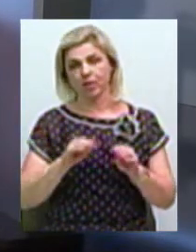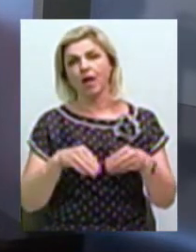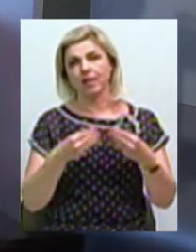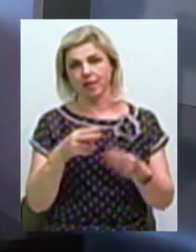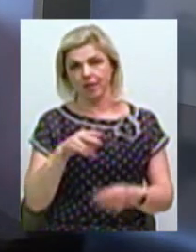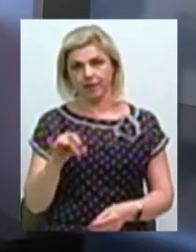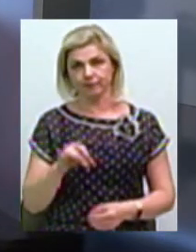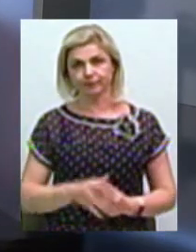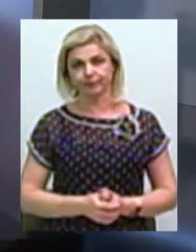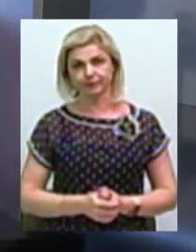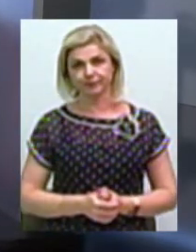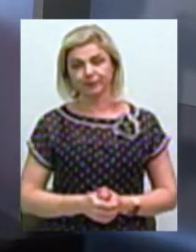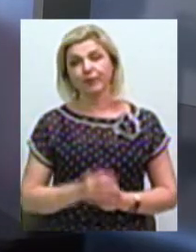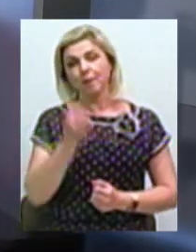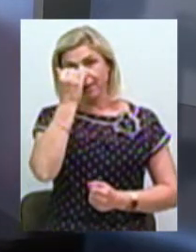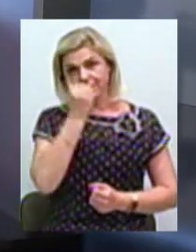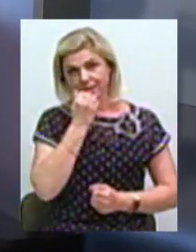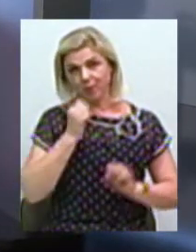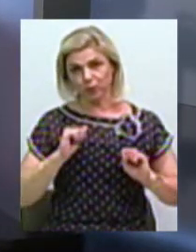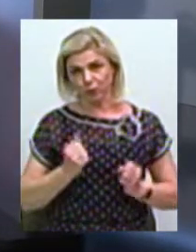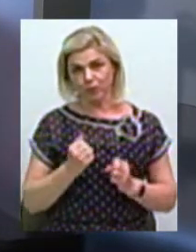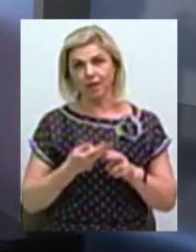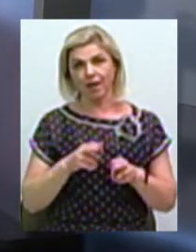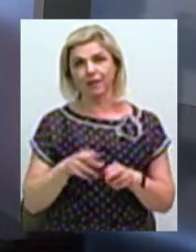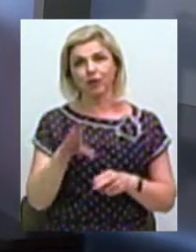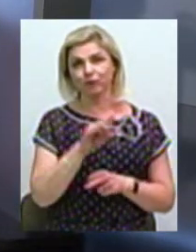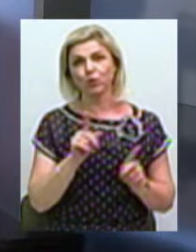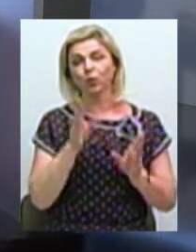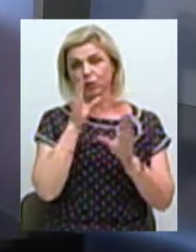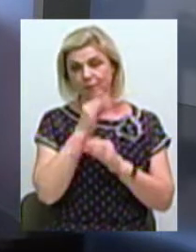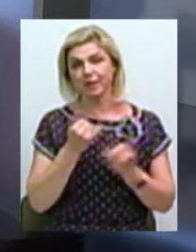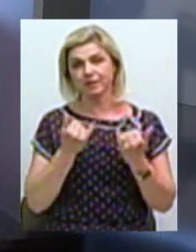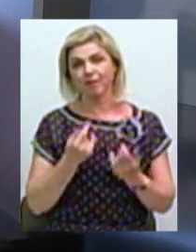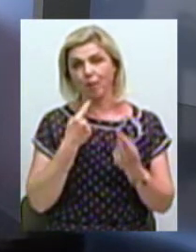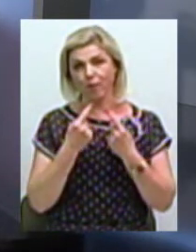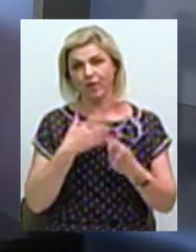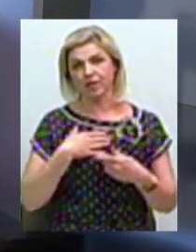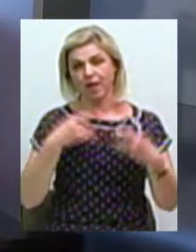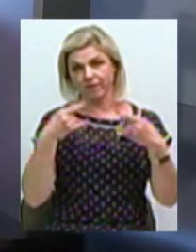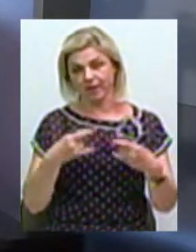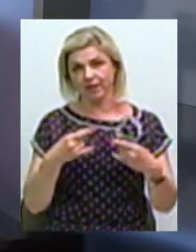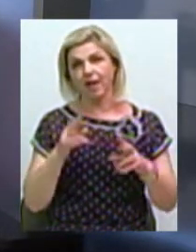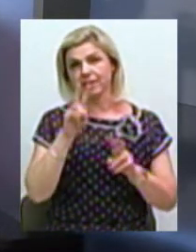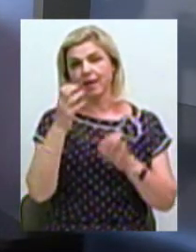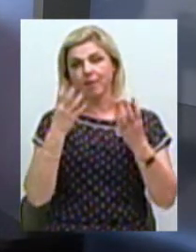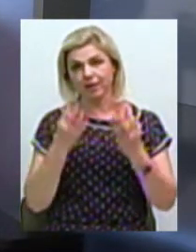работодатели. Ну що ж, друзі, спасибі. Це все, про що ми встигли сьогодні поговорити в нашому ефірі. Це була